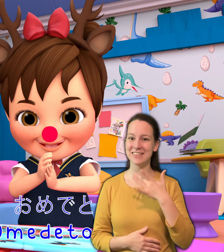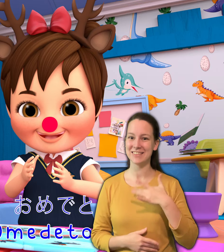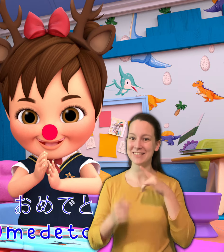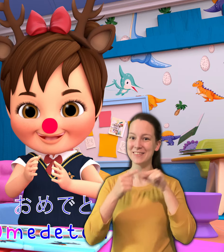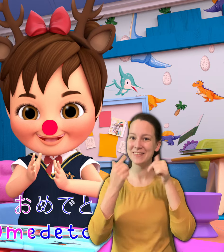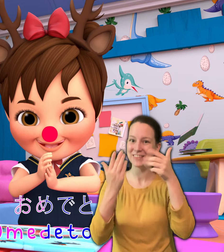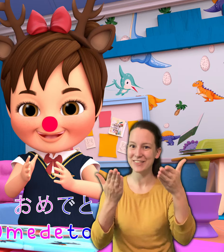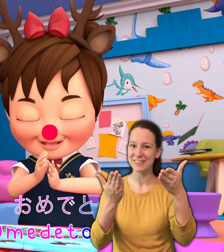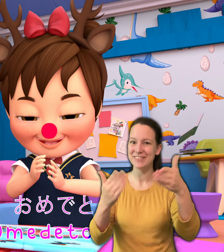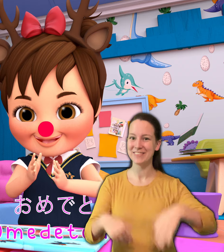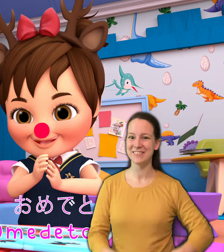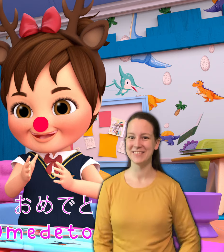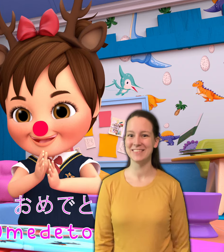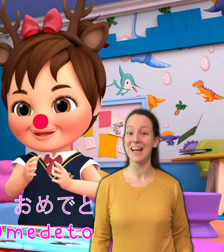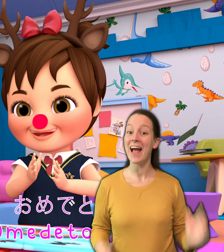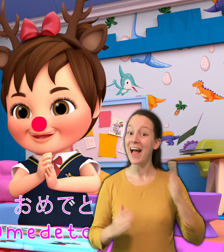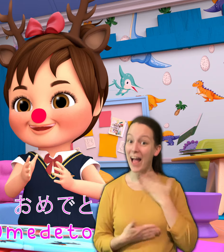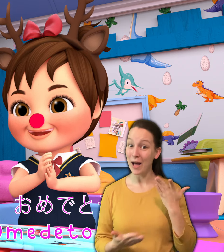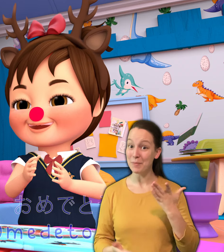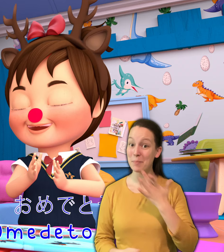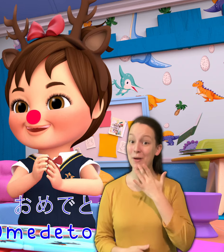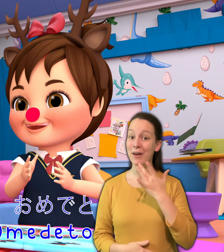誕生日おめでとう